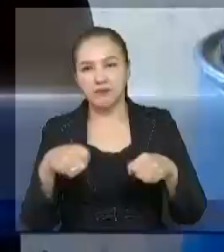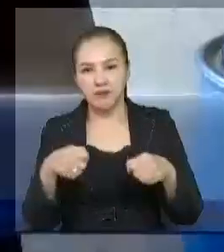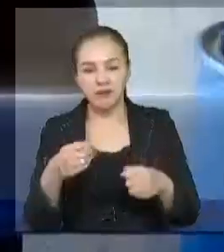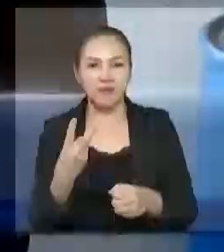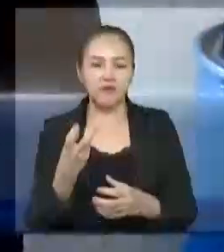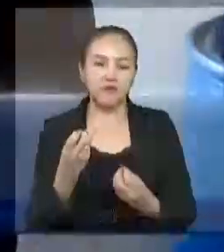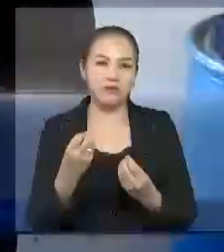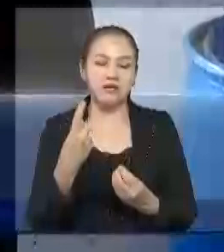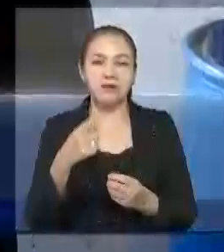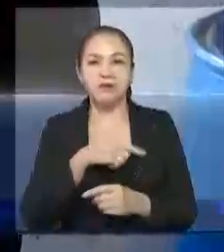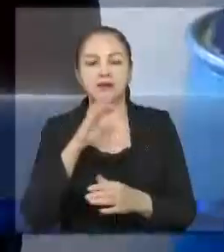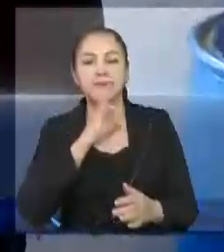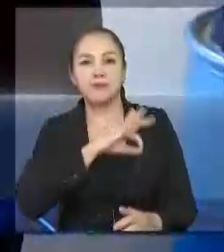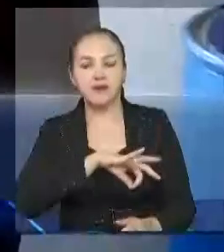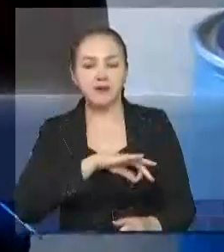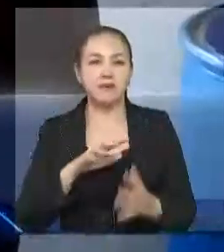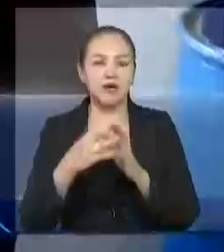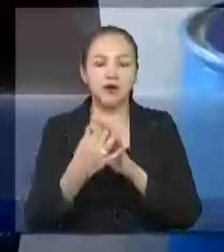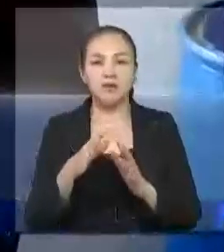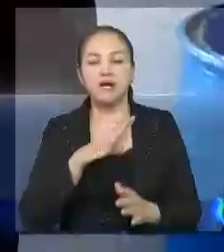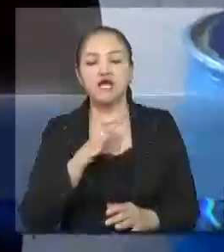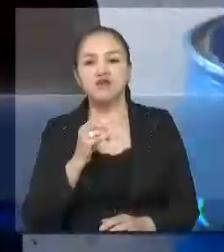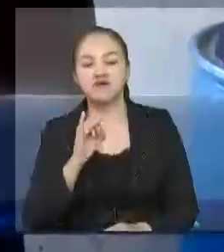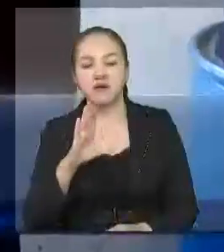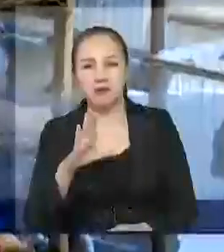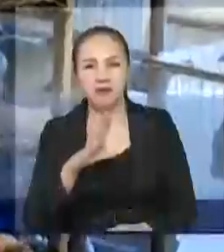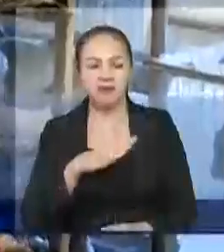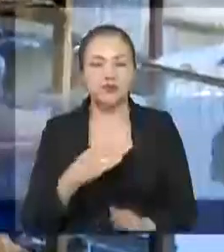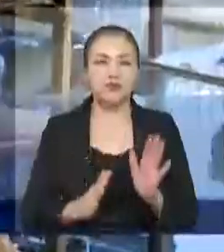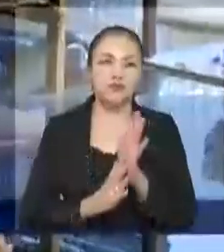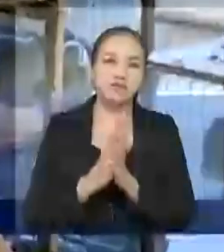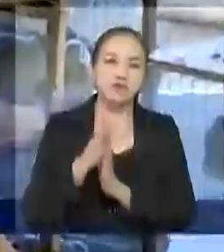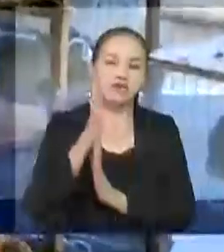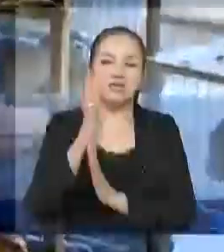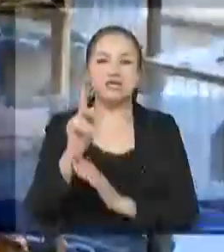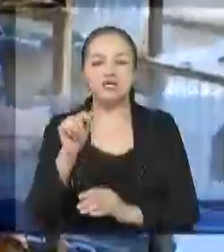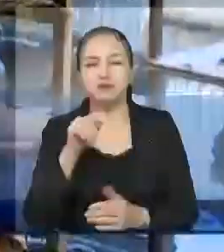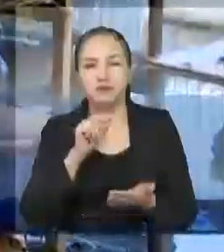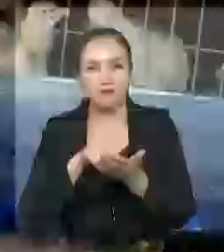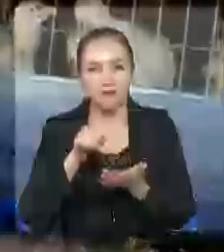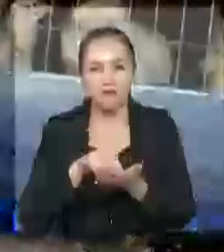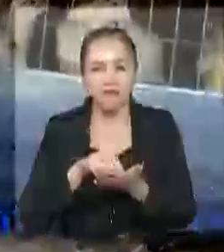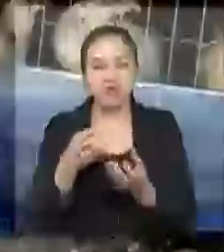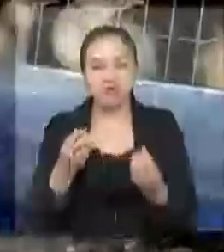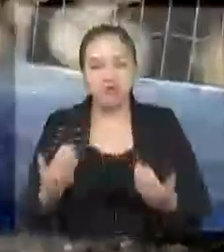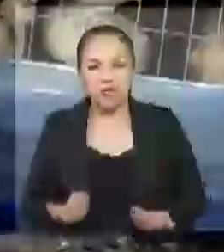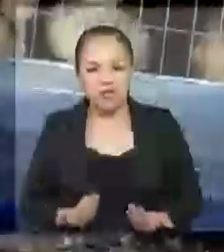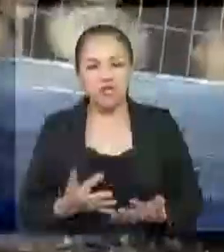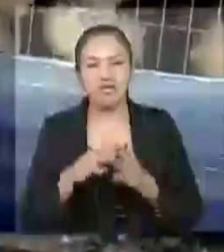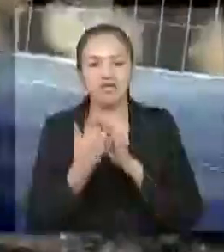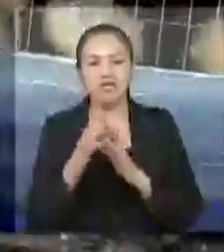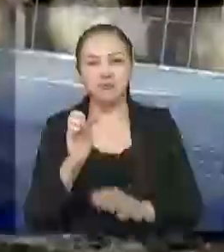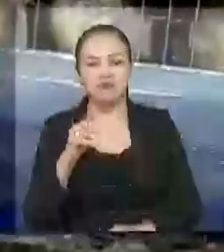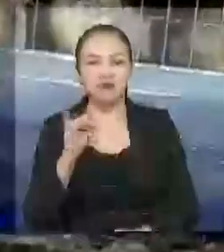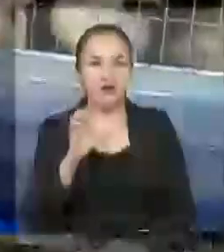один предприниматель, воспользовавшийся проектом «Аула Манаты», Ергазы Добылов. Он вырастил 1500 перепелок. Еще одна жительница села Саржар